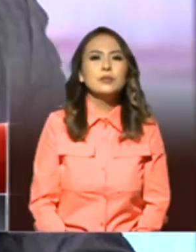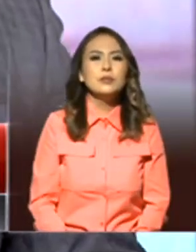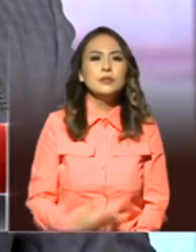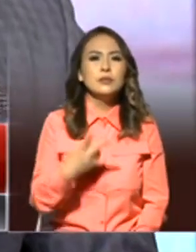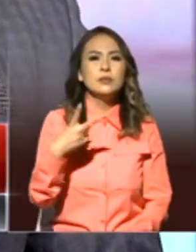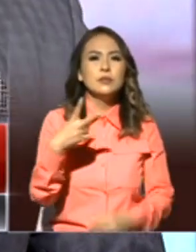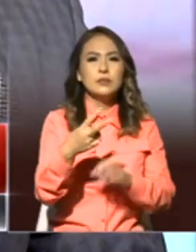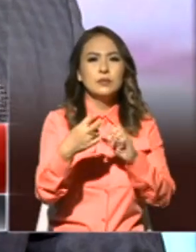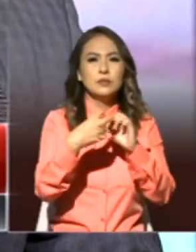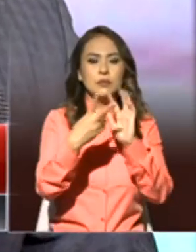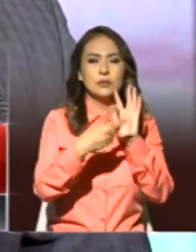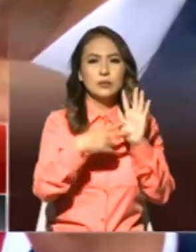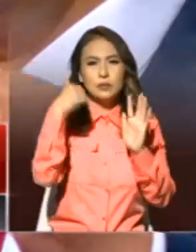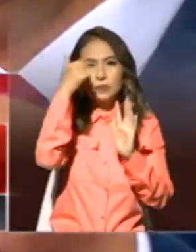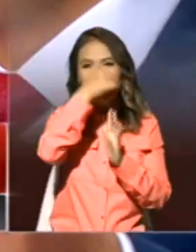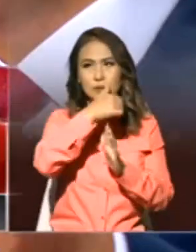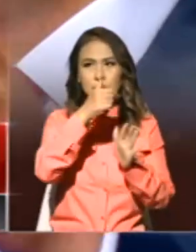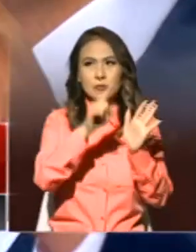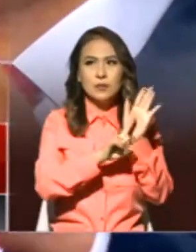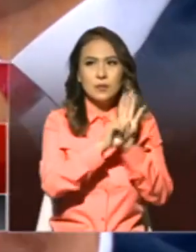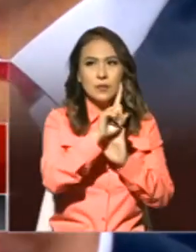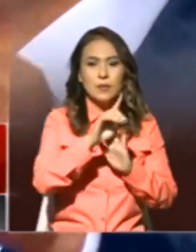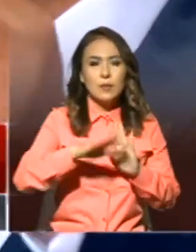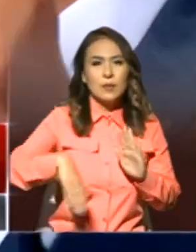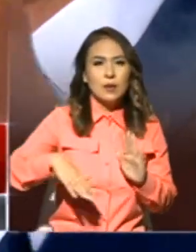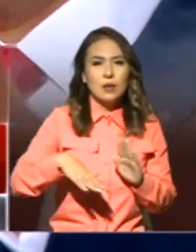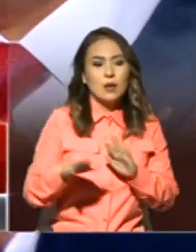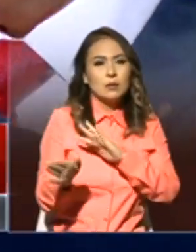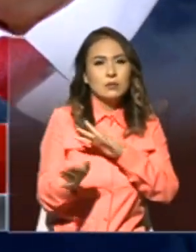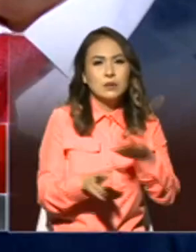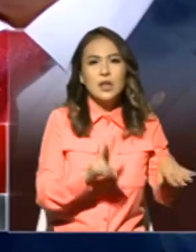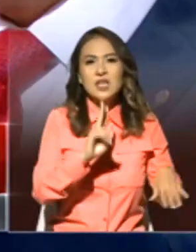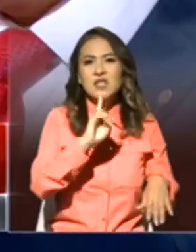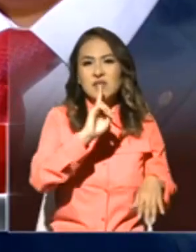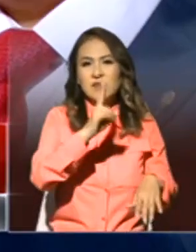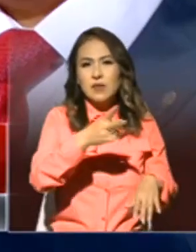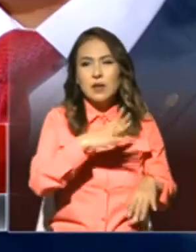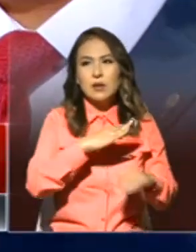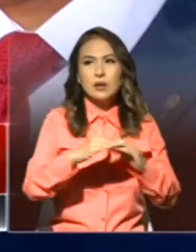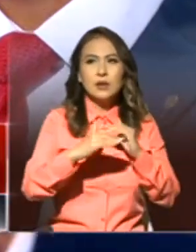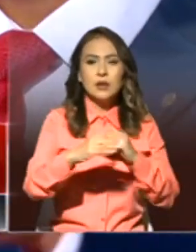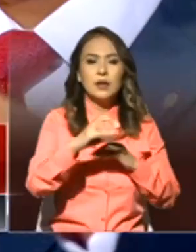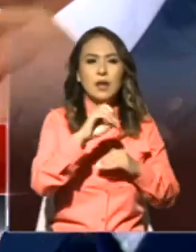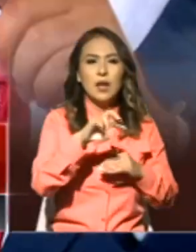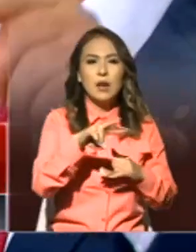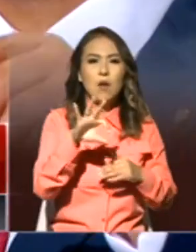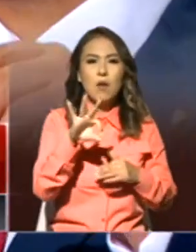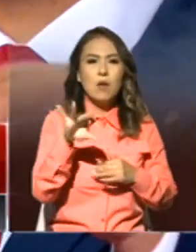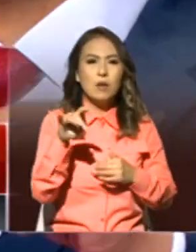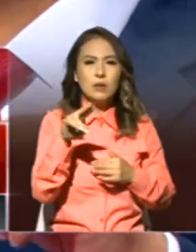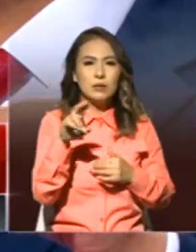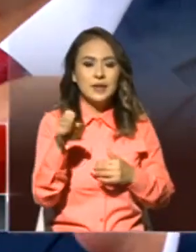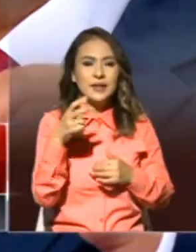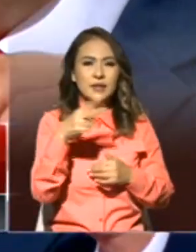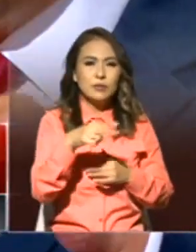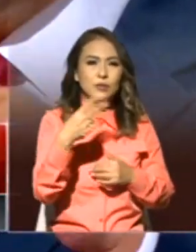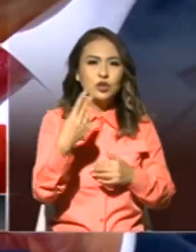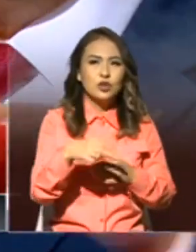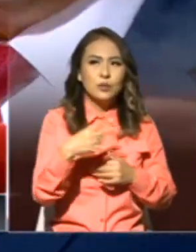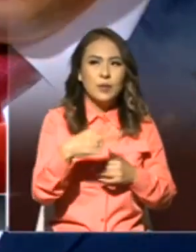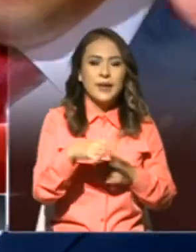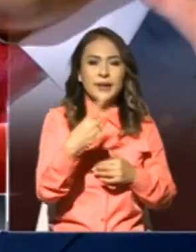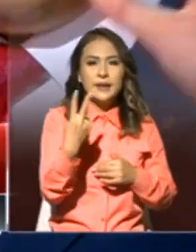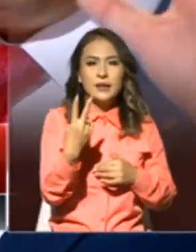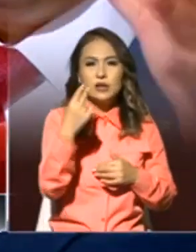Алматы жастарынан бастау алған болатын. Одан кейін араға 2 жыл салып қана Елорда жастары басталды. 2022